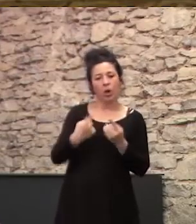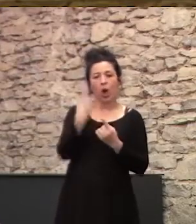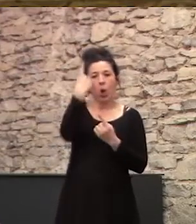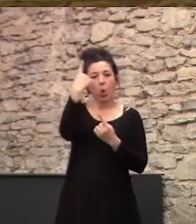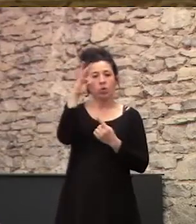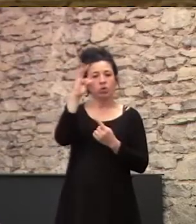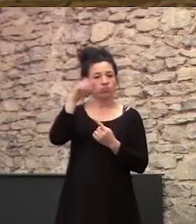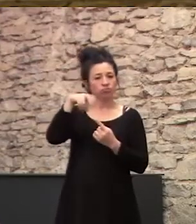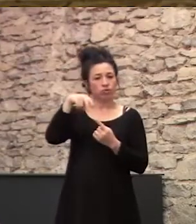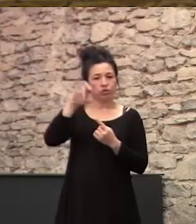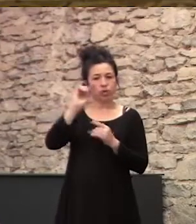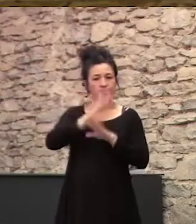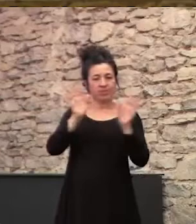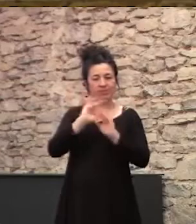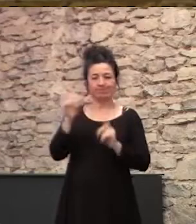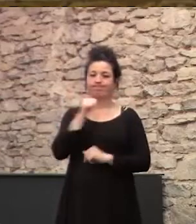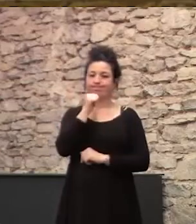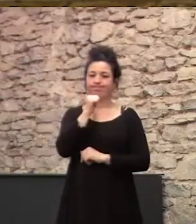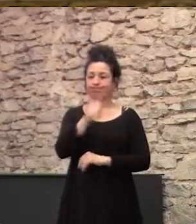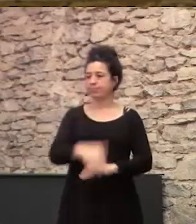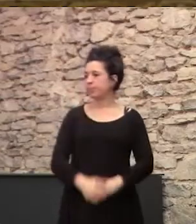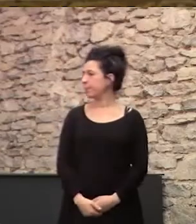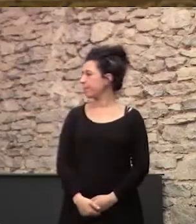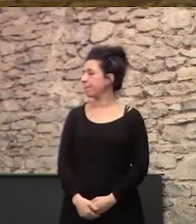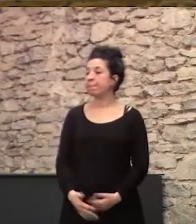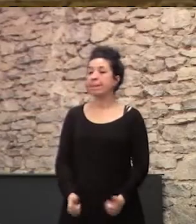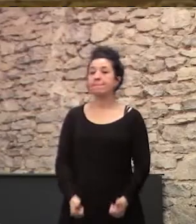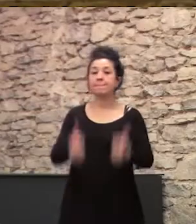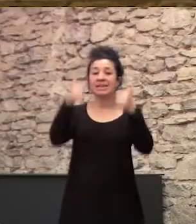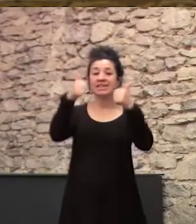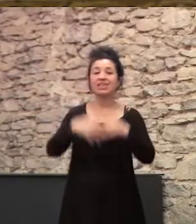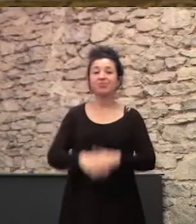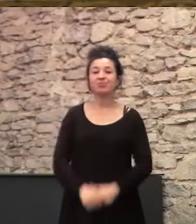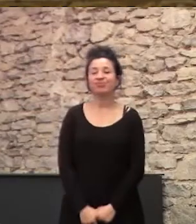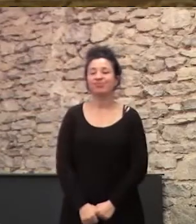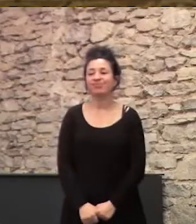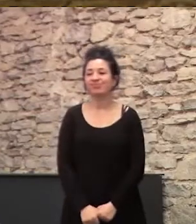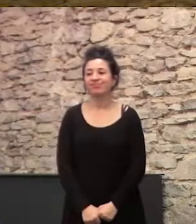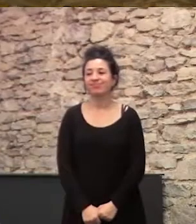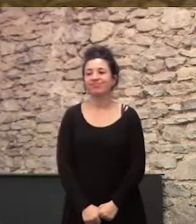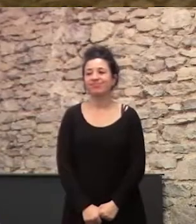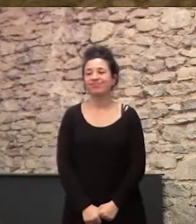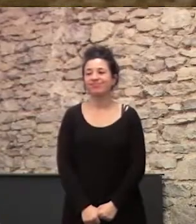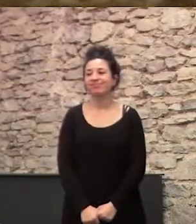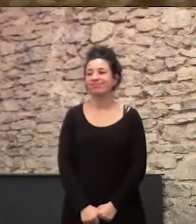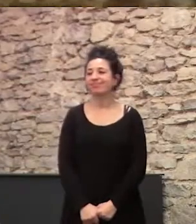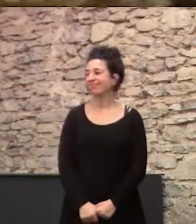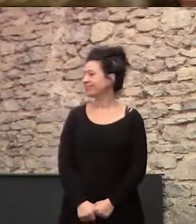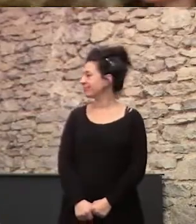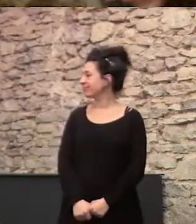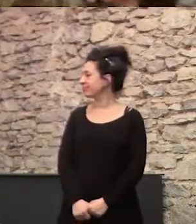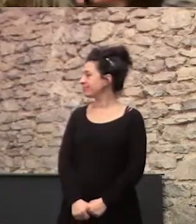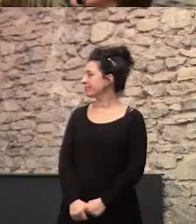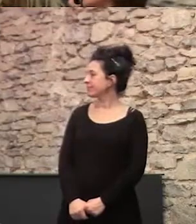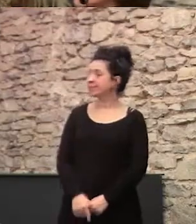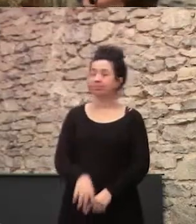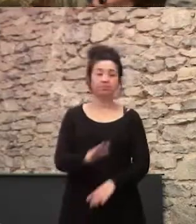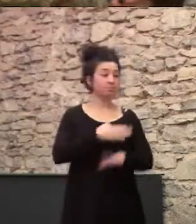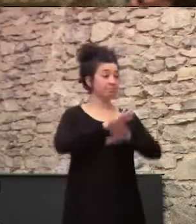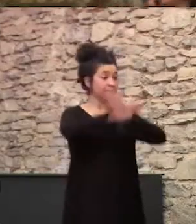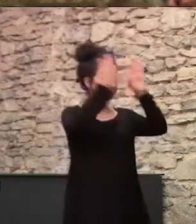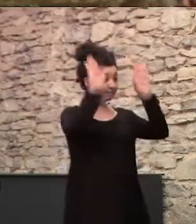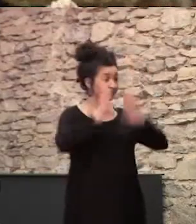Bueno, besterik. Ni, bueno,